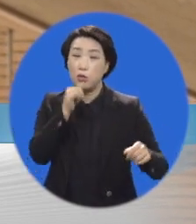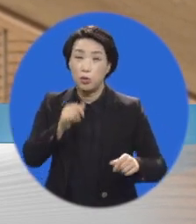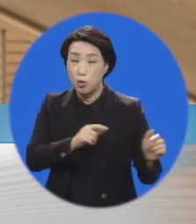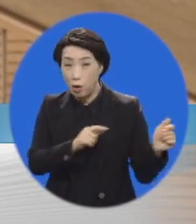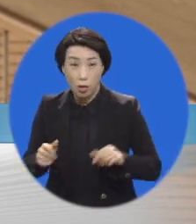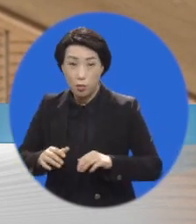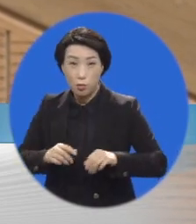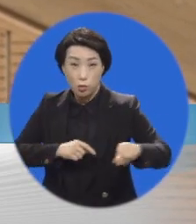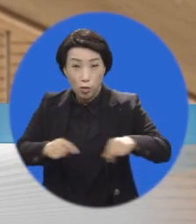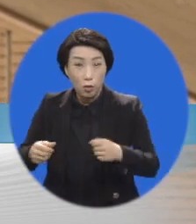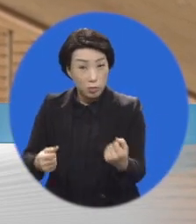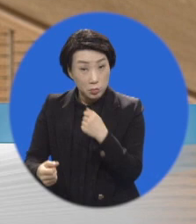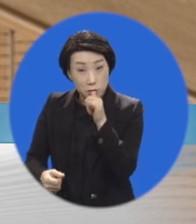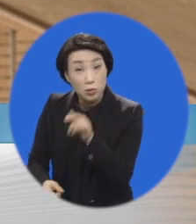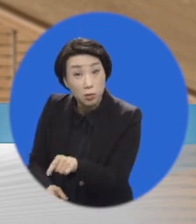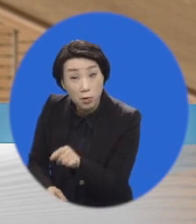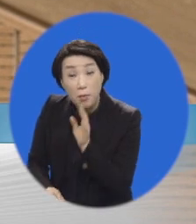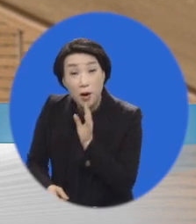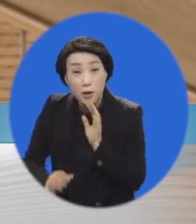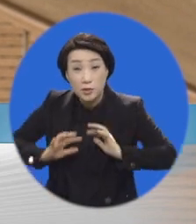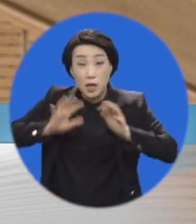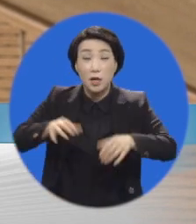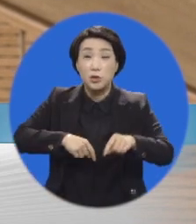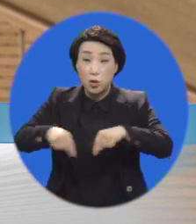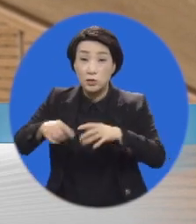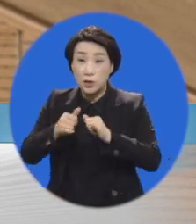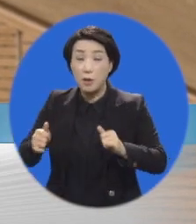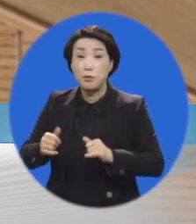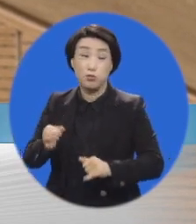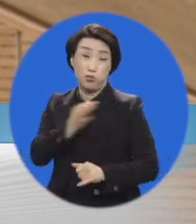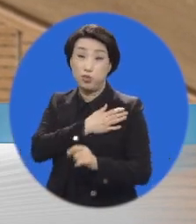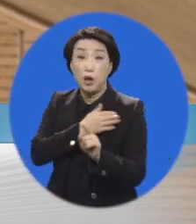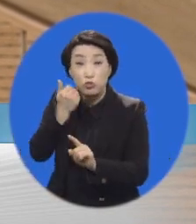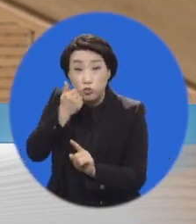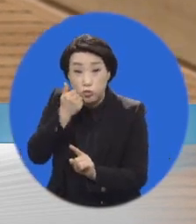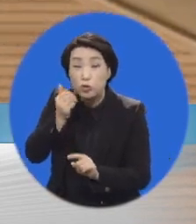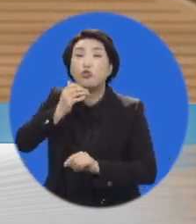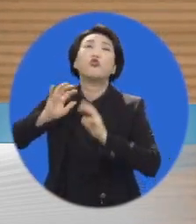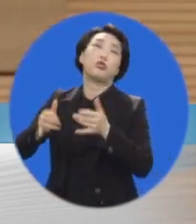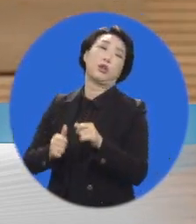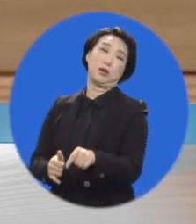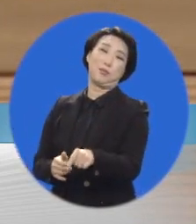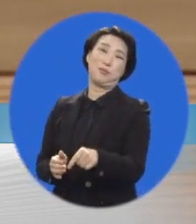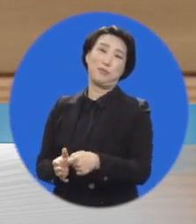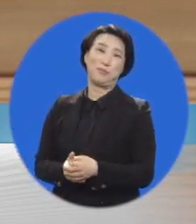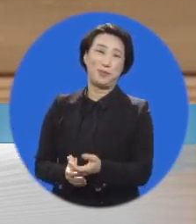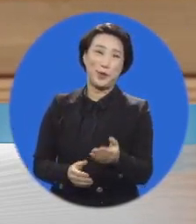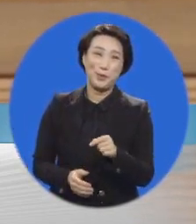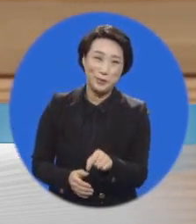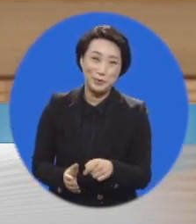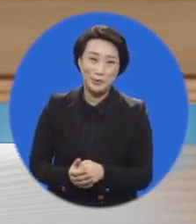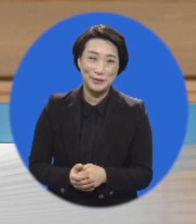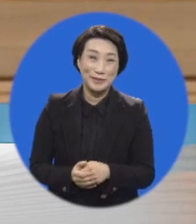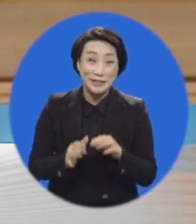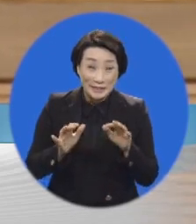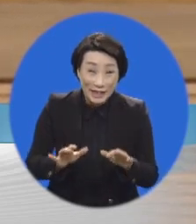전 세계 전체 정치인들이나 부자들은 다 유대인들 아닙니까? 유대인들. 이렇게